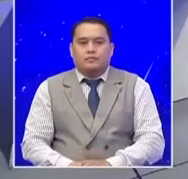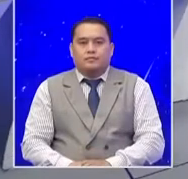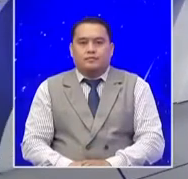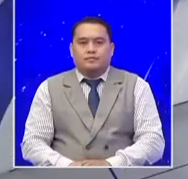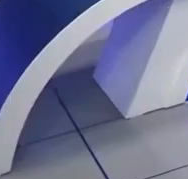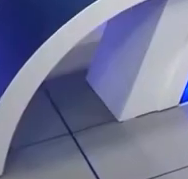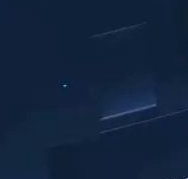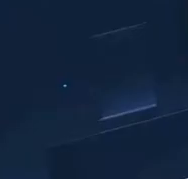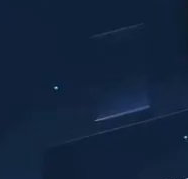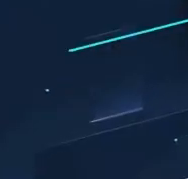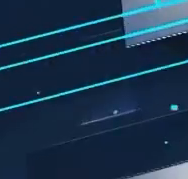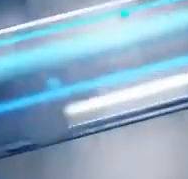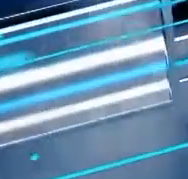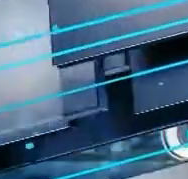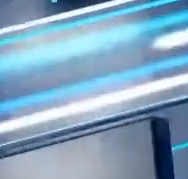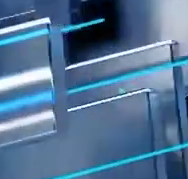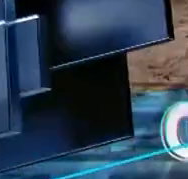важном.